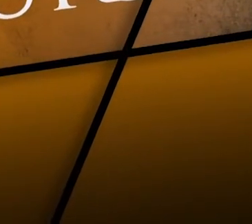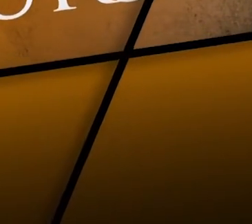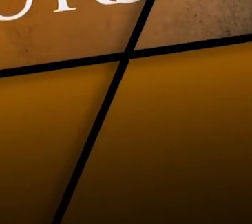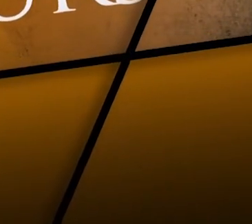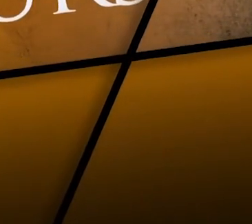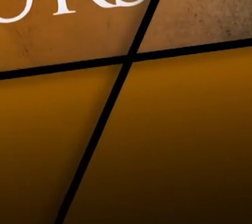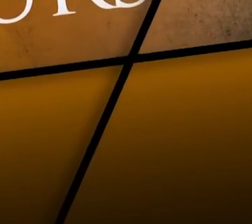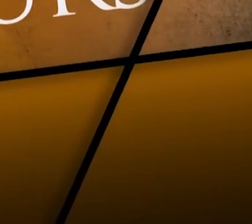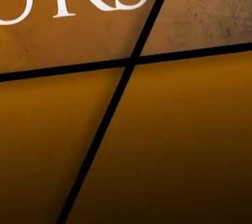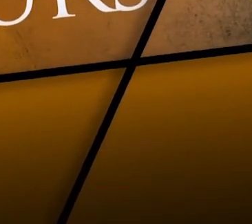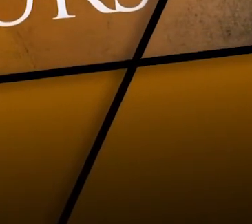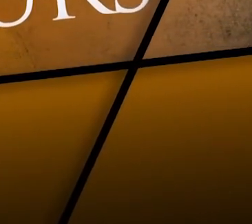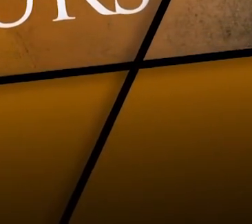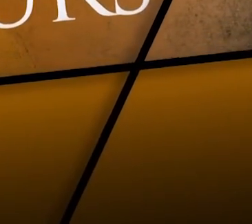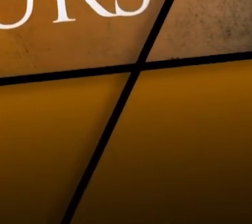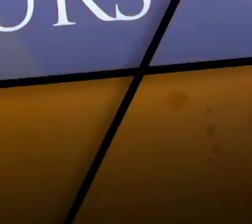palongi koleka.